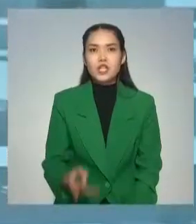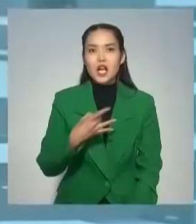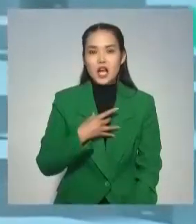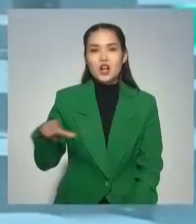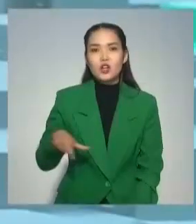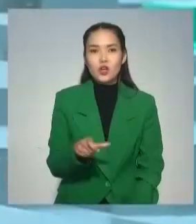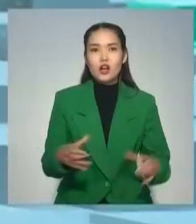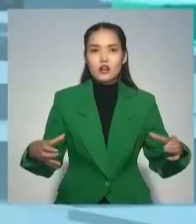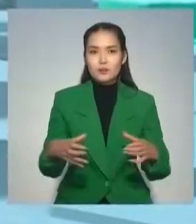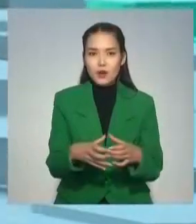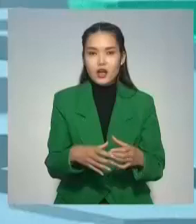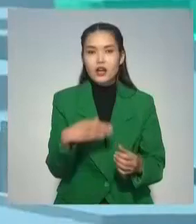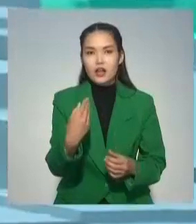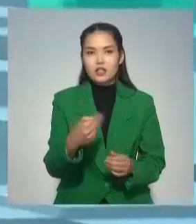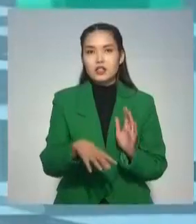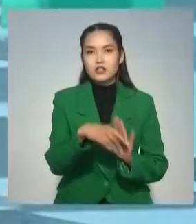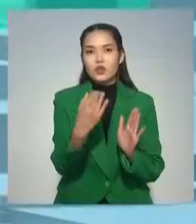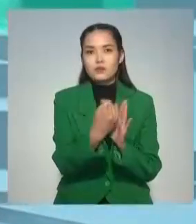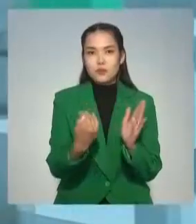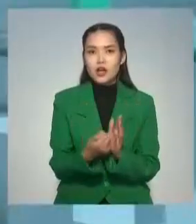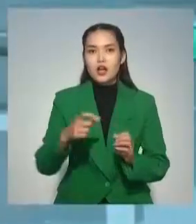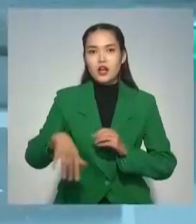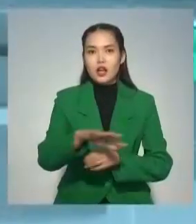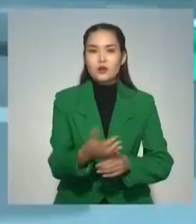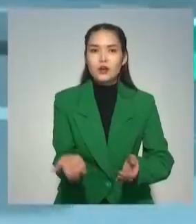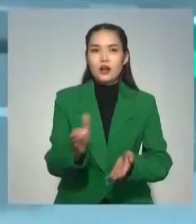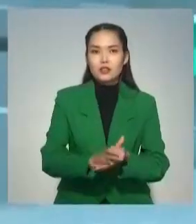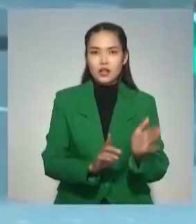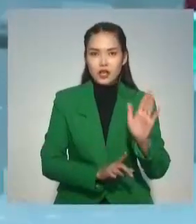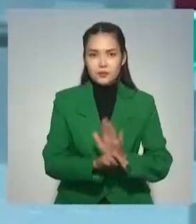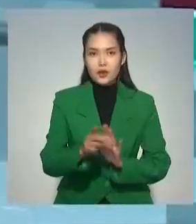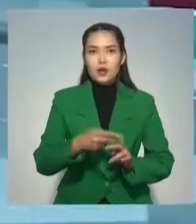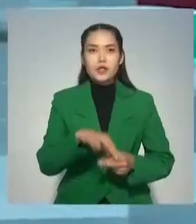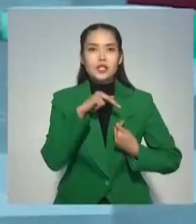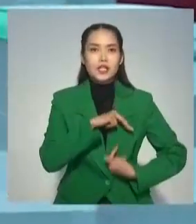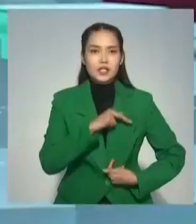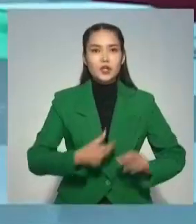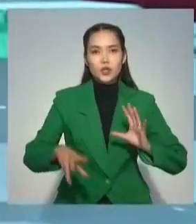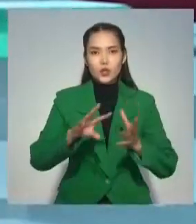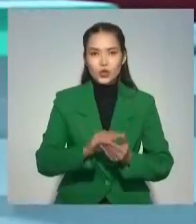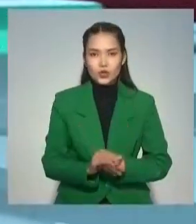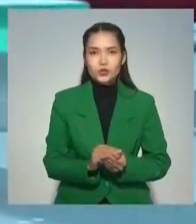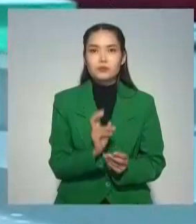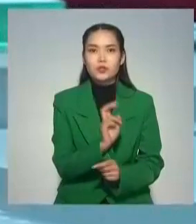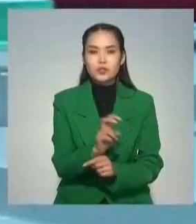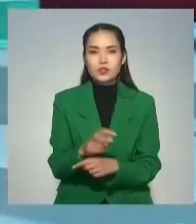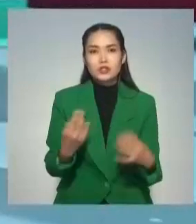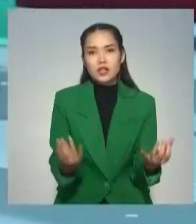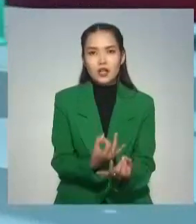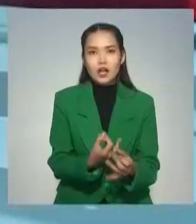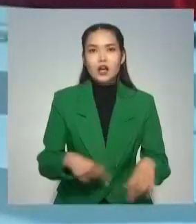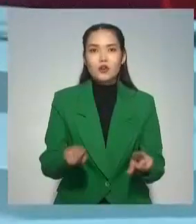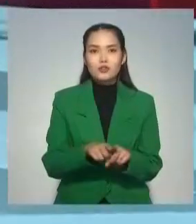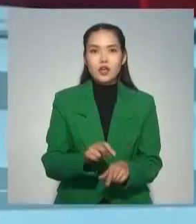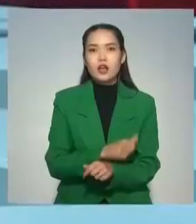Ақжол партиясының өкілдері сайлауалды бағдарламасымен халықты таныстыруды бастады. Олар еңбек ұжымдарымен жүздесіп пікір алмасуда.